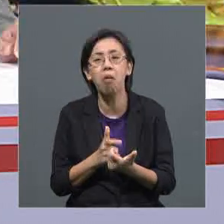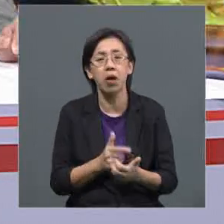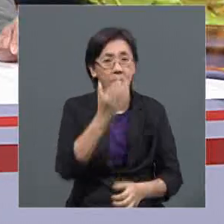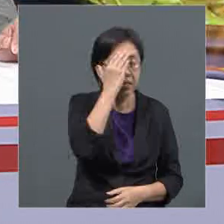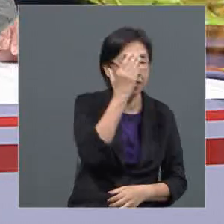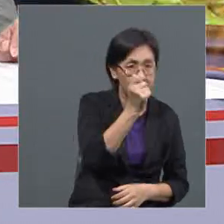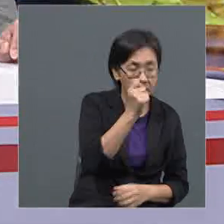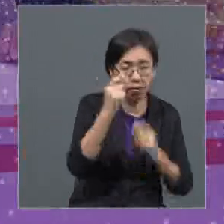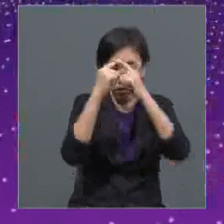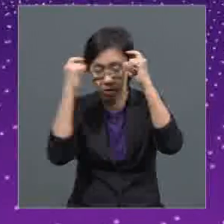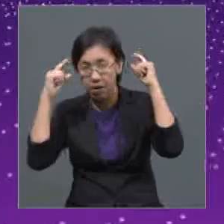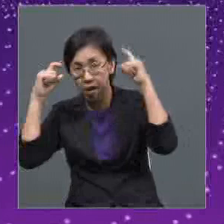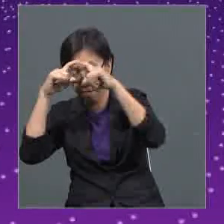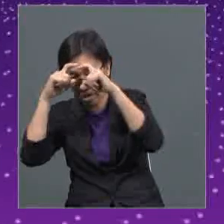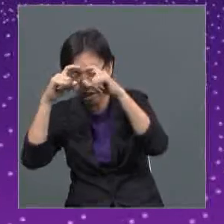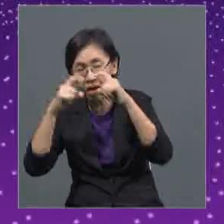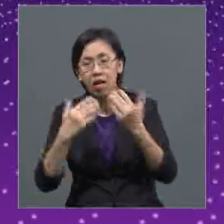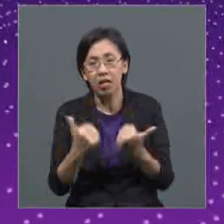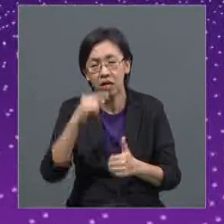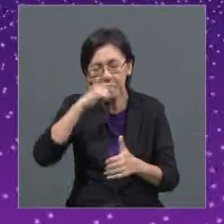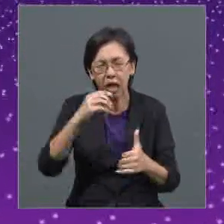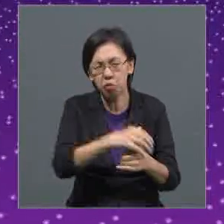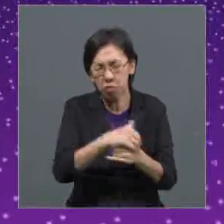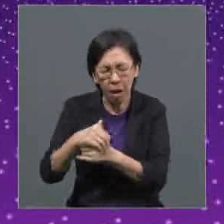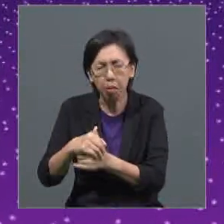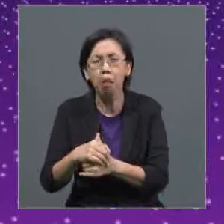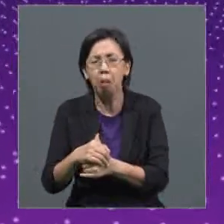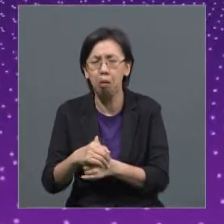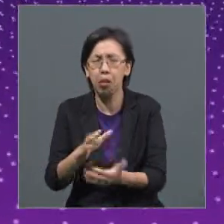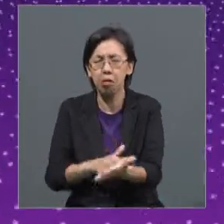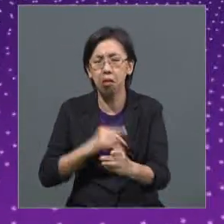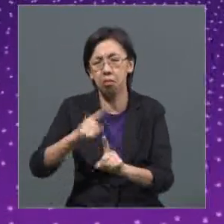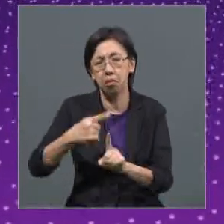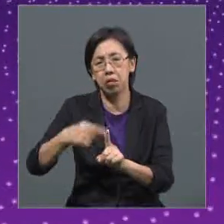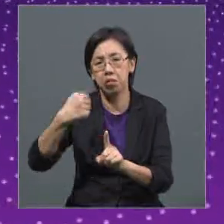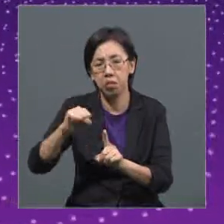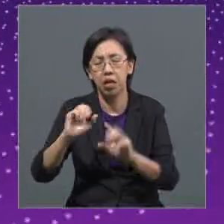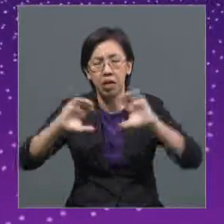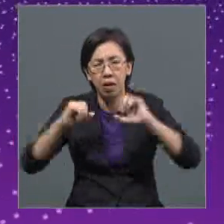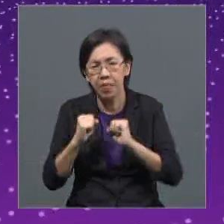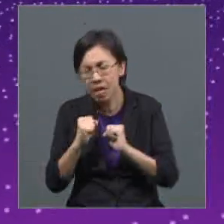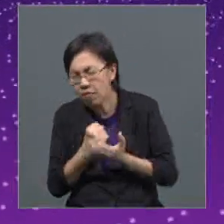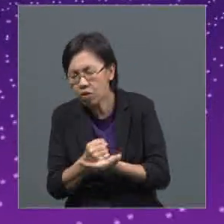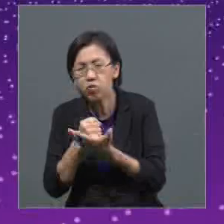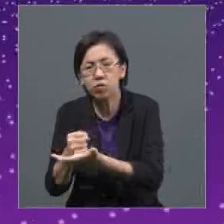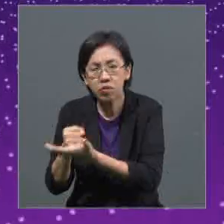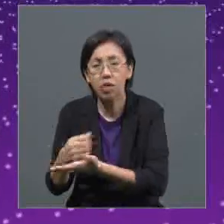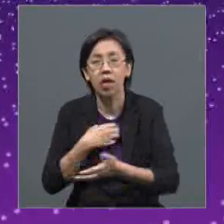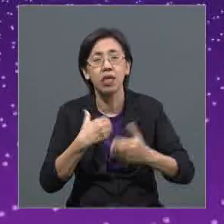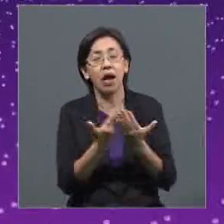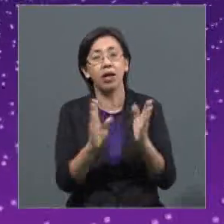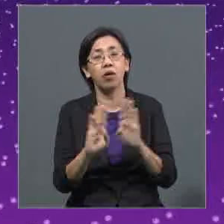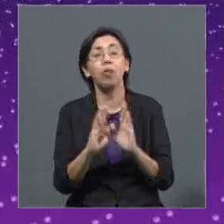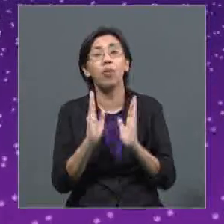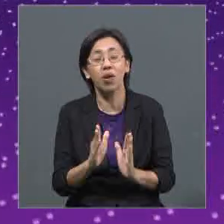อิสราเอลกับฮามาสจนถึงตอนนี้เป็นเวลากว่า 10เดือนแล้วนะครับรัฐบาลยังคงเร่งรัดในการช่วยเหลือขอให้ครอบครัวของ